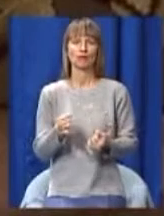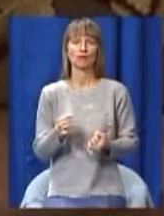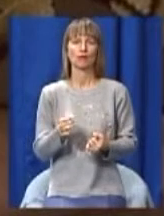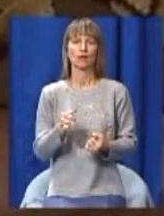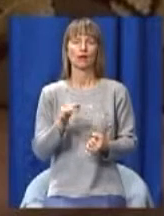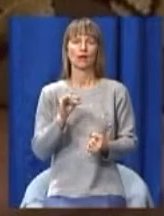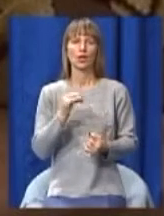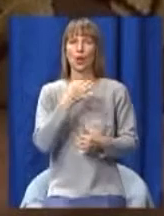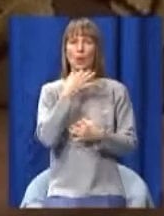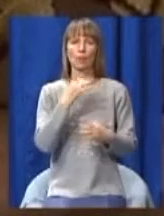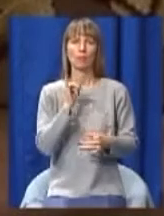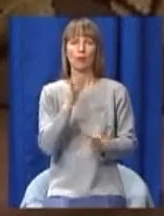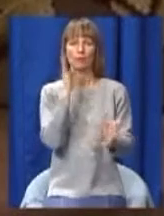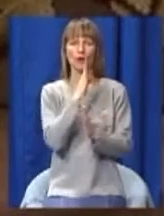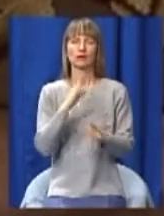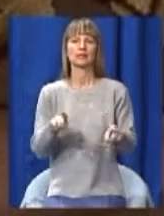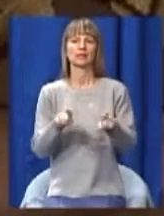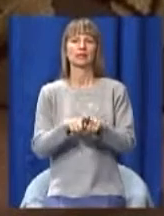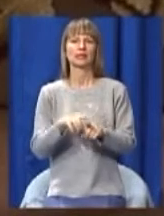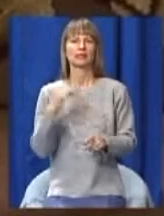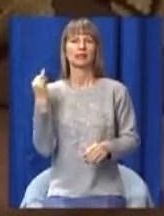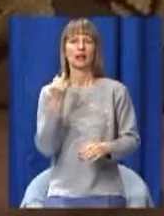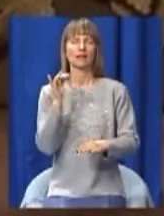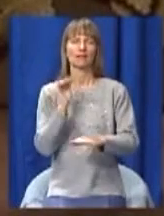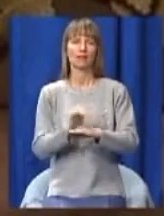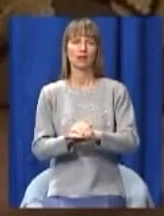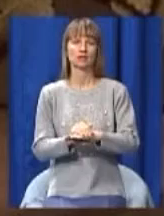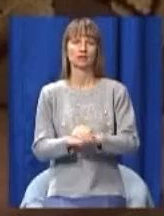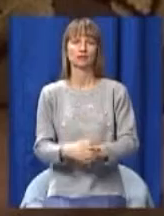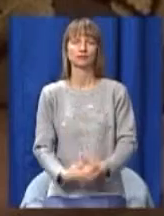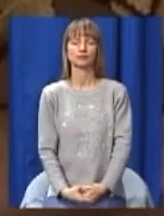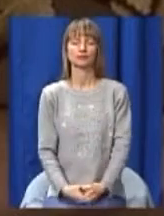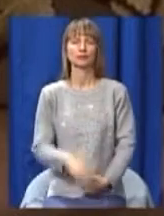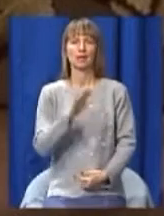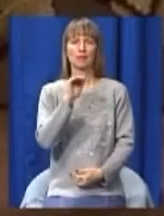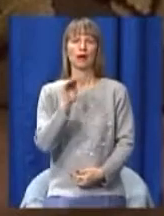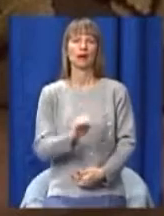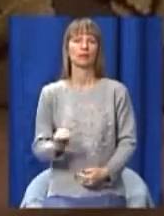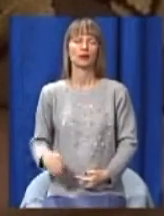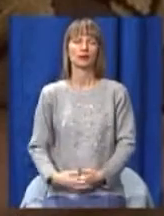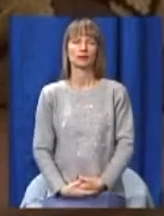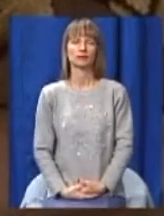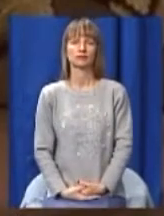будь-яка непогода. Ось такий цікавий факт. Пока, малята!